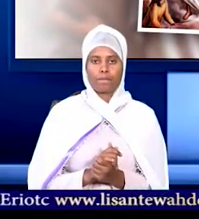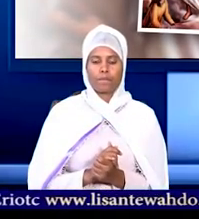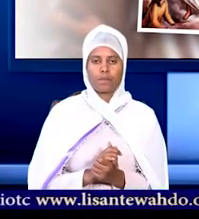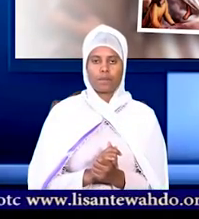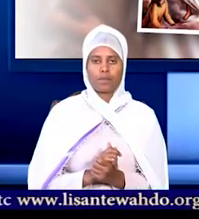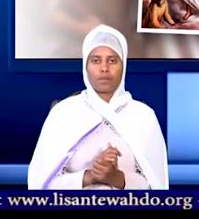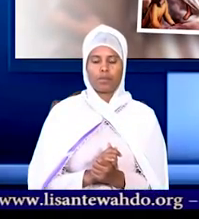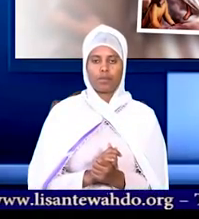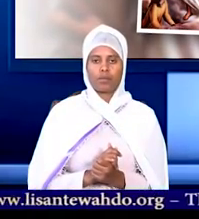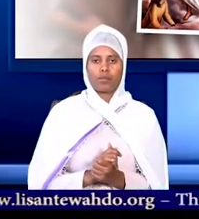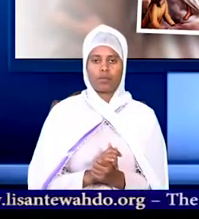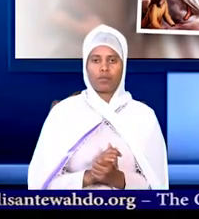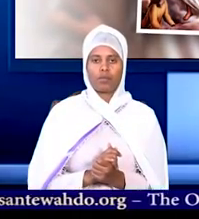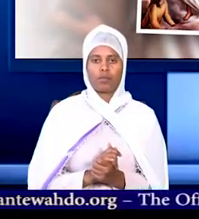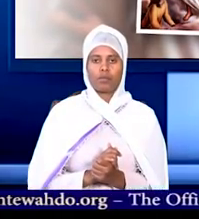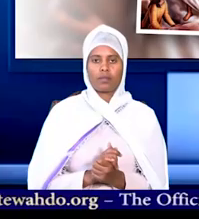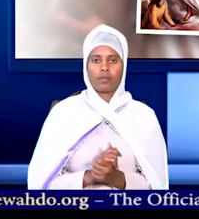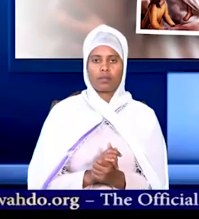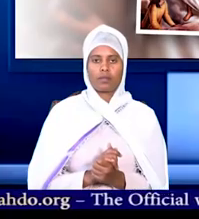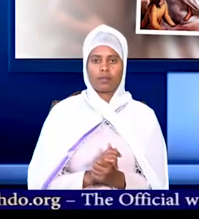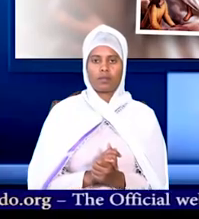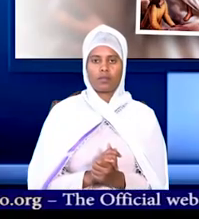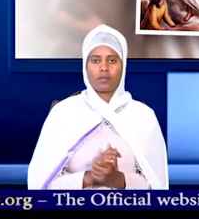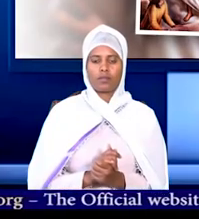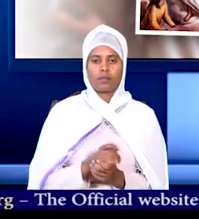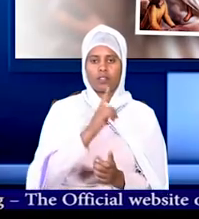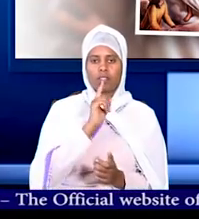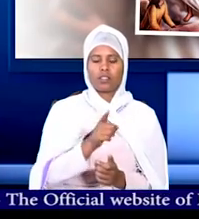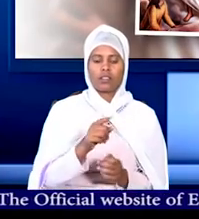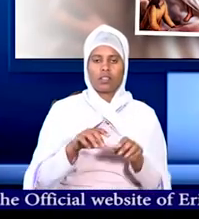ዘፍጥረት ምዕራፍ 3